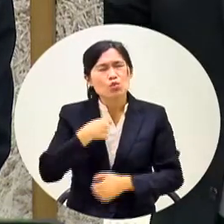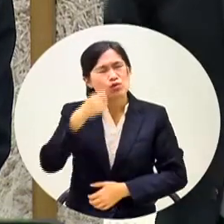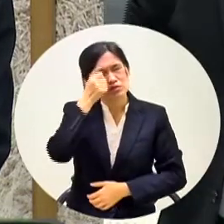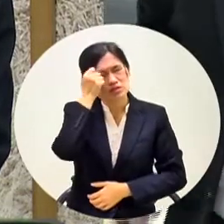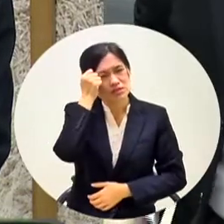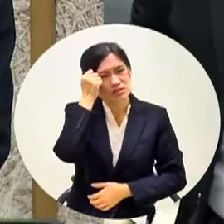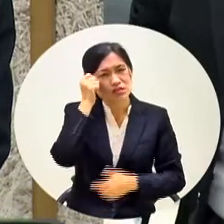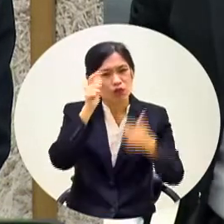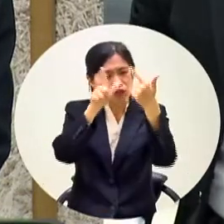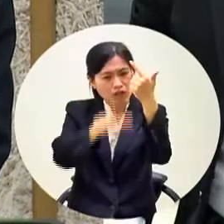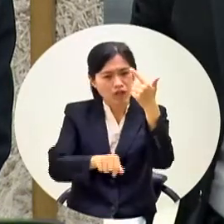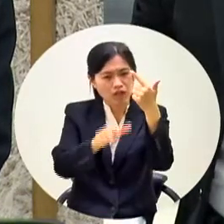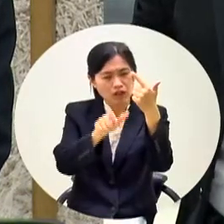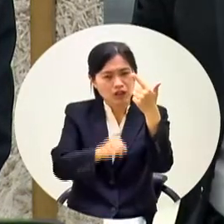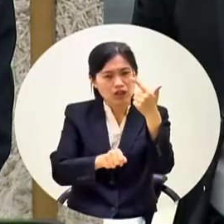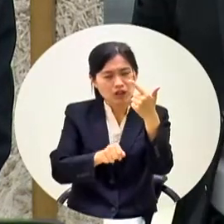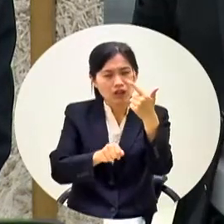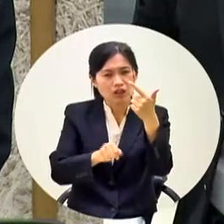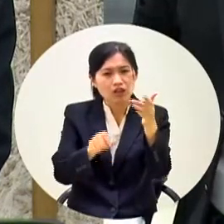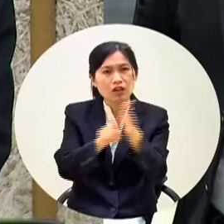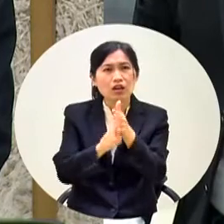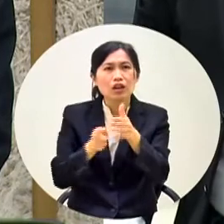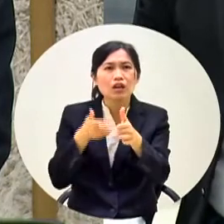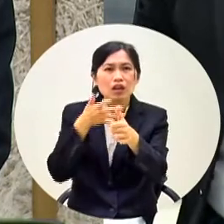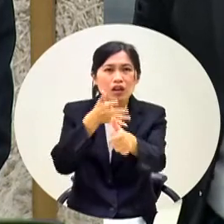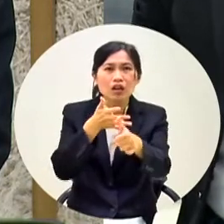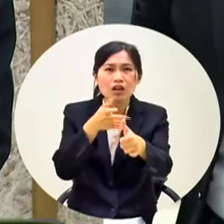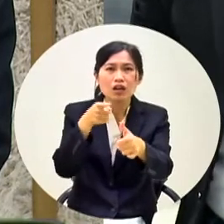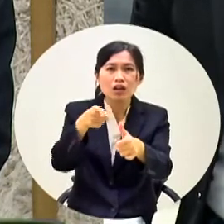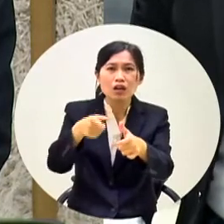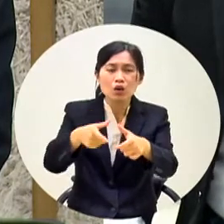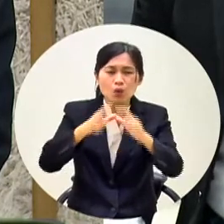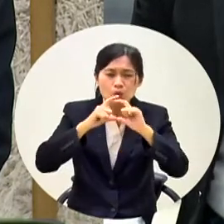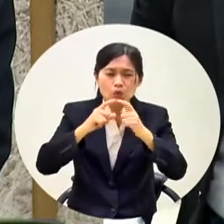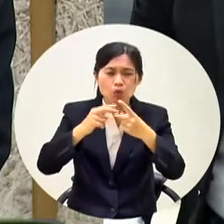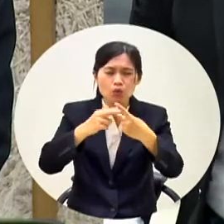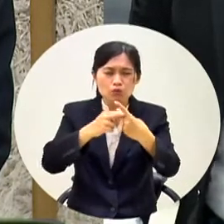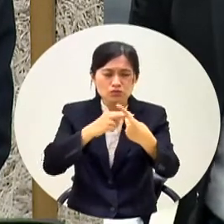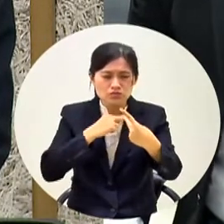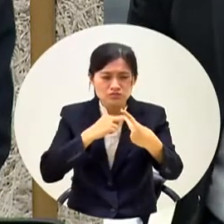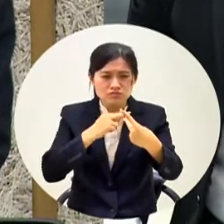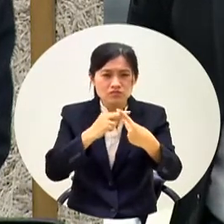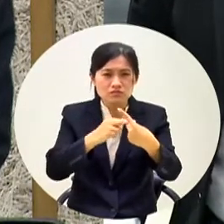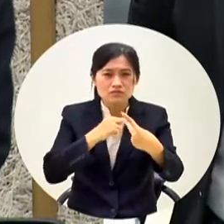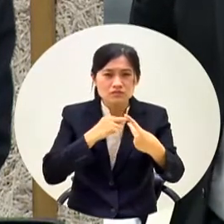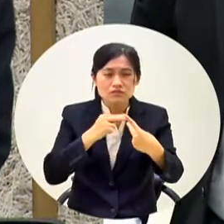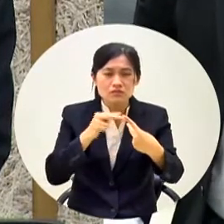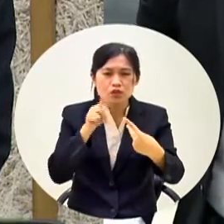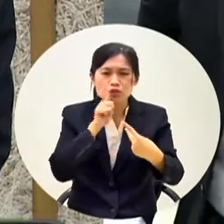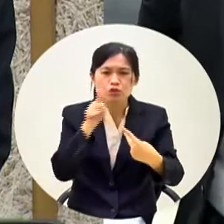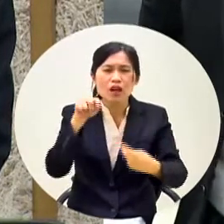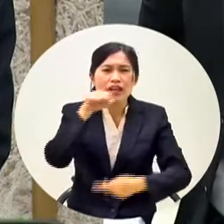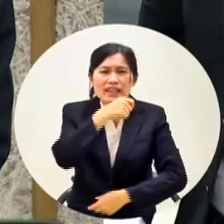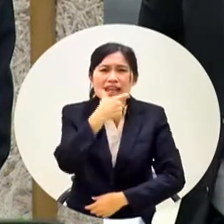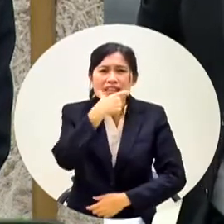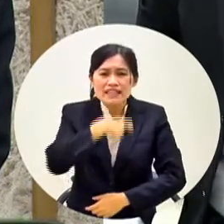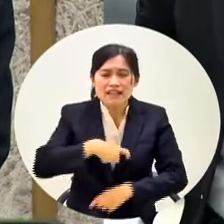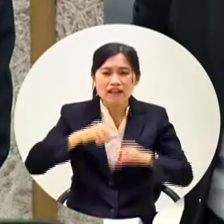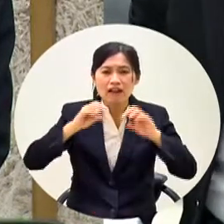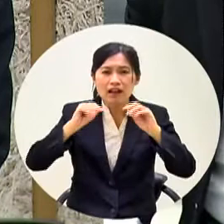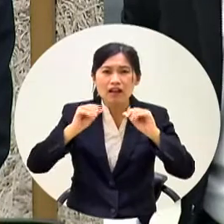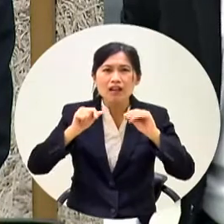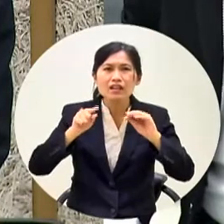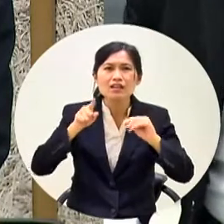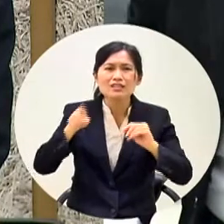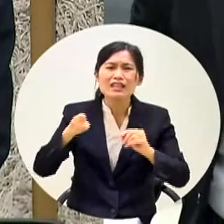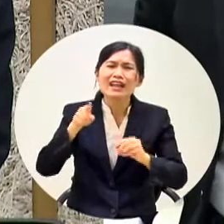六月的时阵接询，恁搁讲迄尾啊，甲我回问讲迄是迄落台糖地。要叫人代糖的，人代糖的提